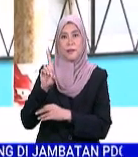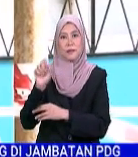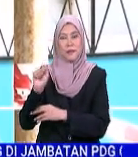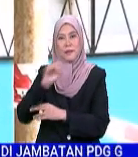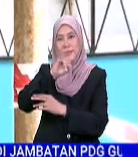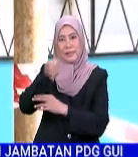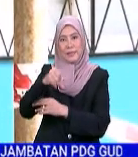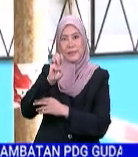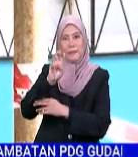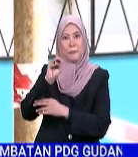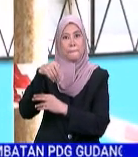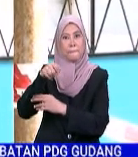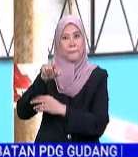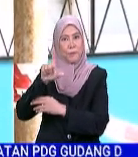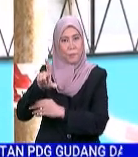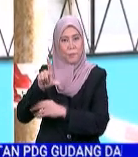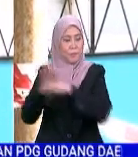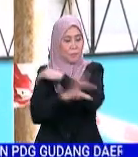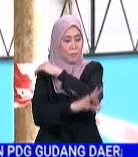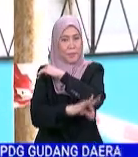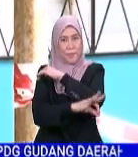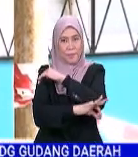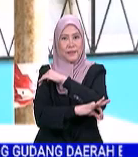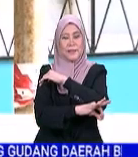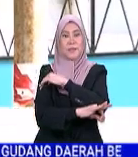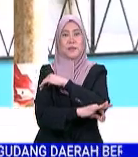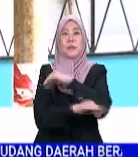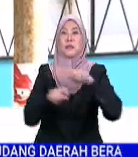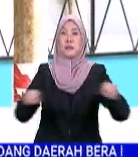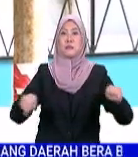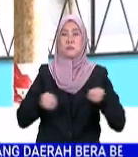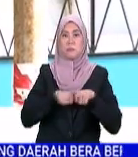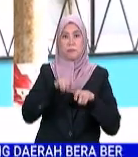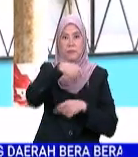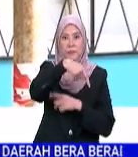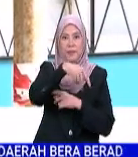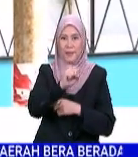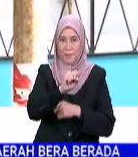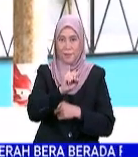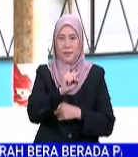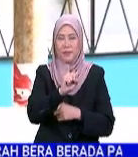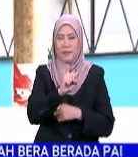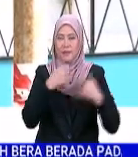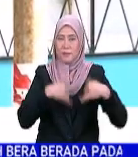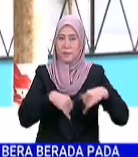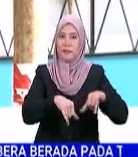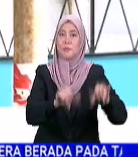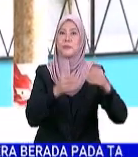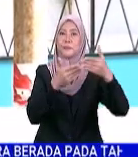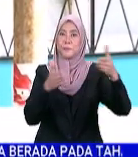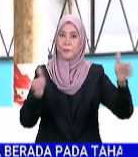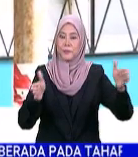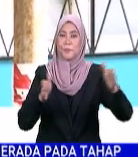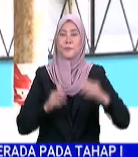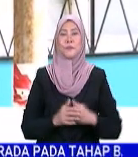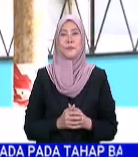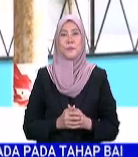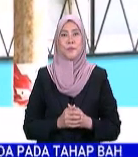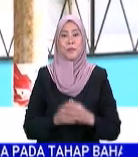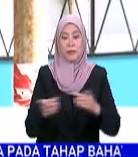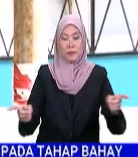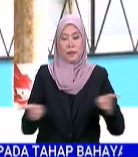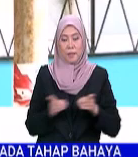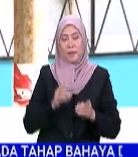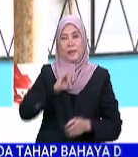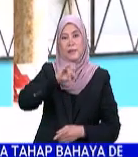Jempol Negeri Sembilan yang merupakan salah satu daripada pusat pemindahan sementara yang masih lagi dibuka di